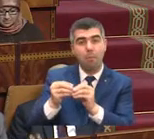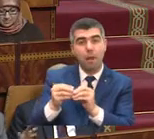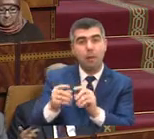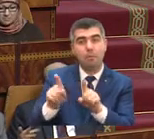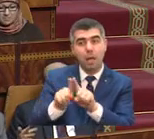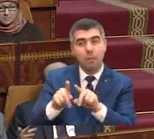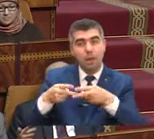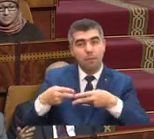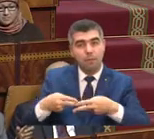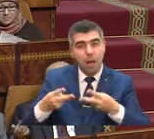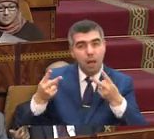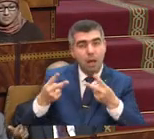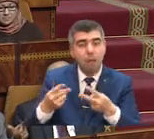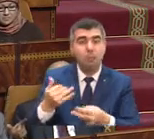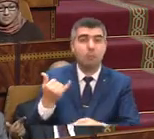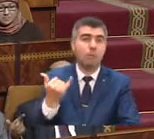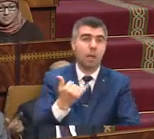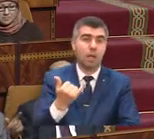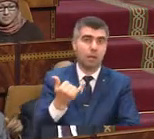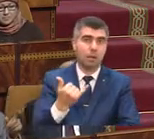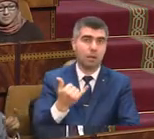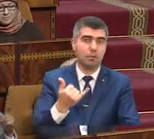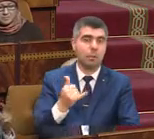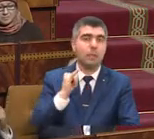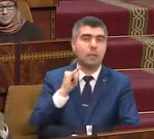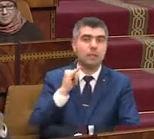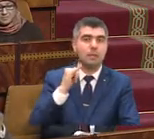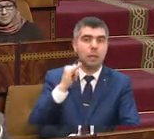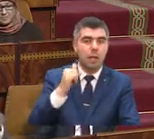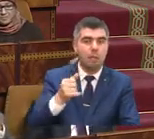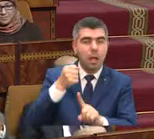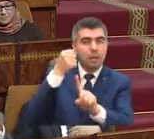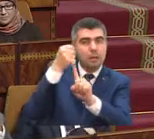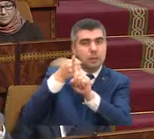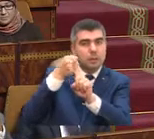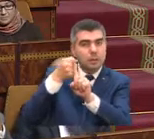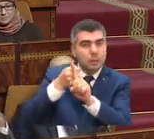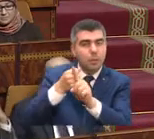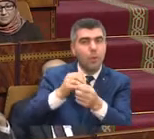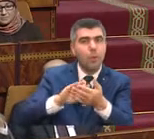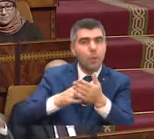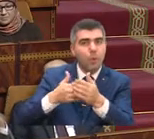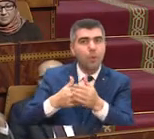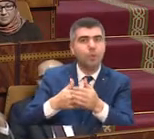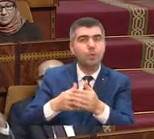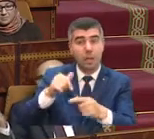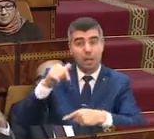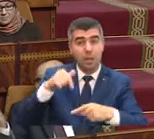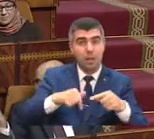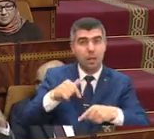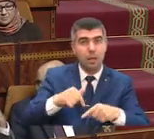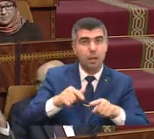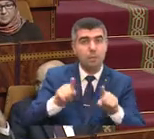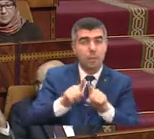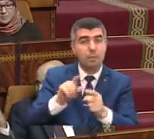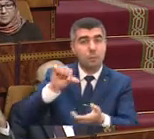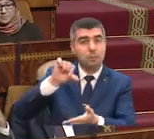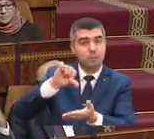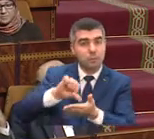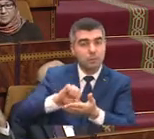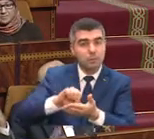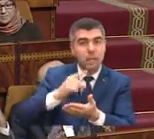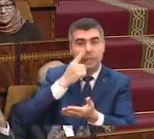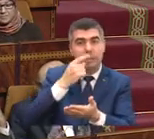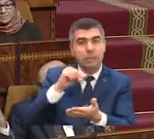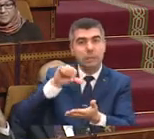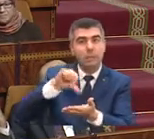تحديدا مدينة الفنيدق، حيث رغم المجهودات التي بذلت إلا أنه كيعرف هاد كتعرف مدينة الفنيدق إكراهات جمة.